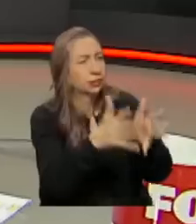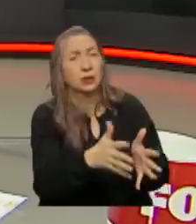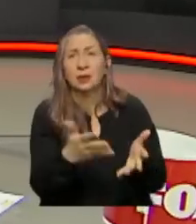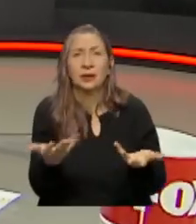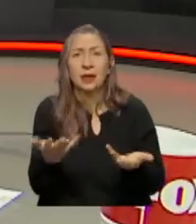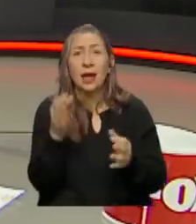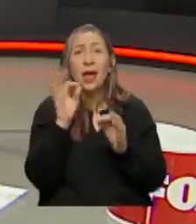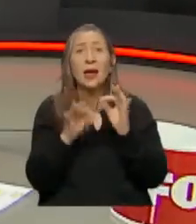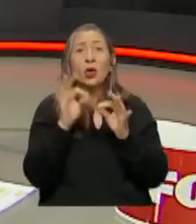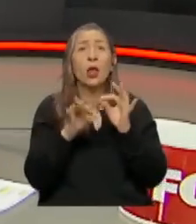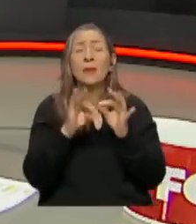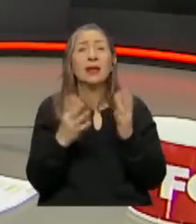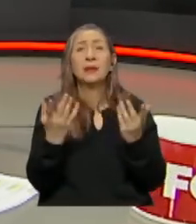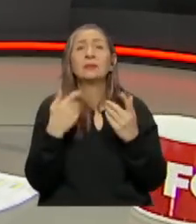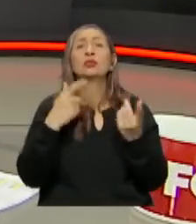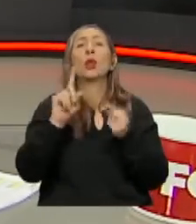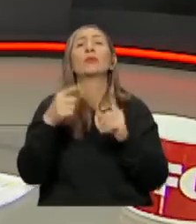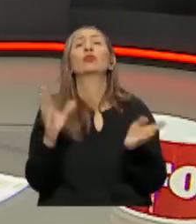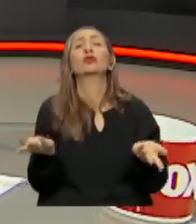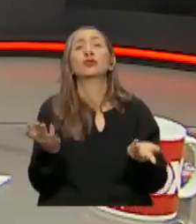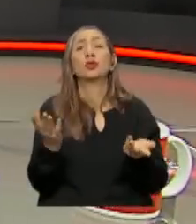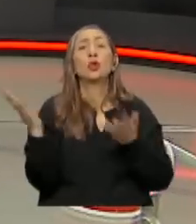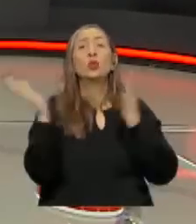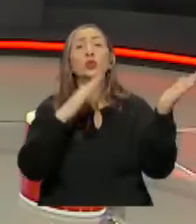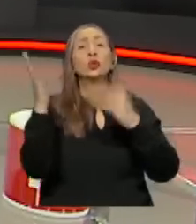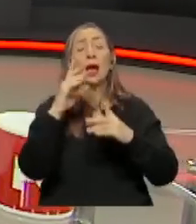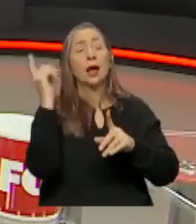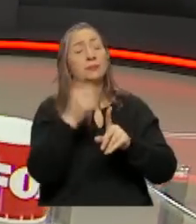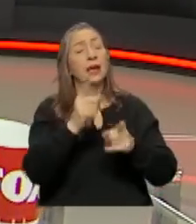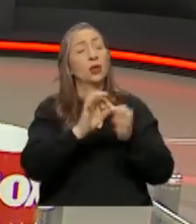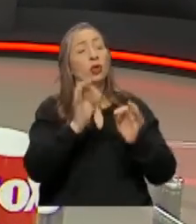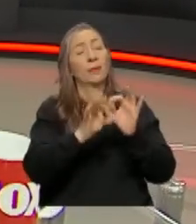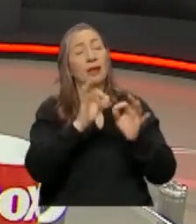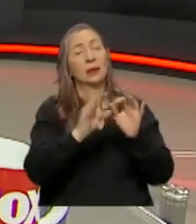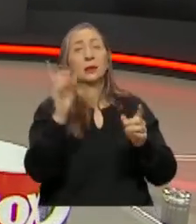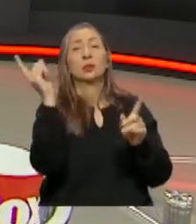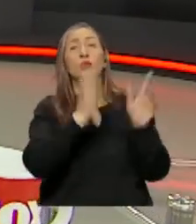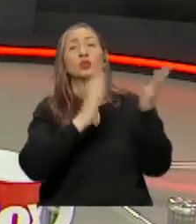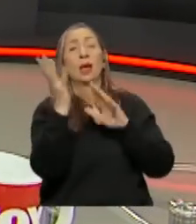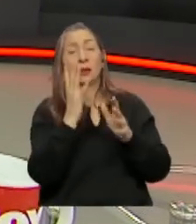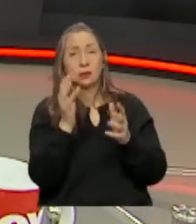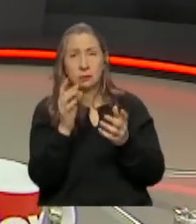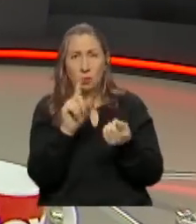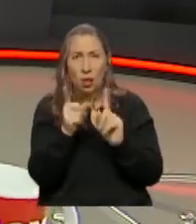Neden? Çünkü ekonomiyi yer çekimi yönetiyor. Rüzgar yönetiyor. Ekonomiyi yöneten var mı? Peki.